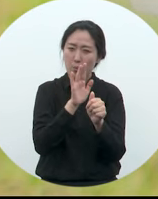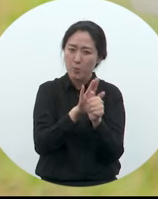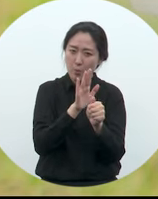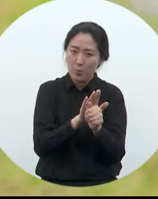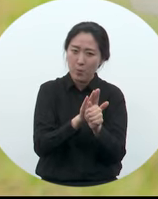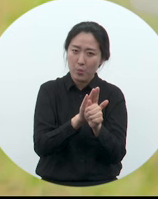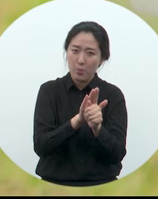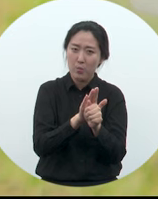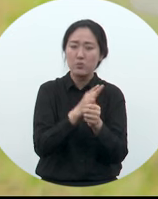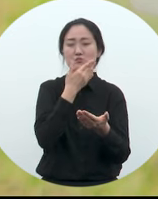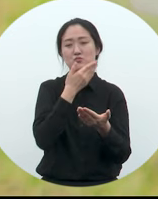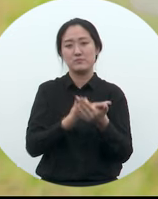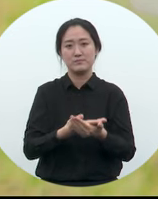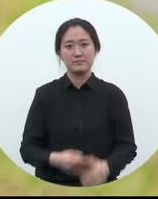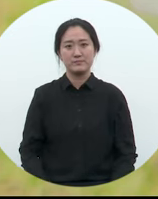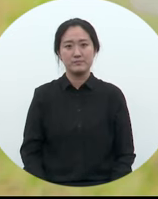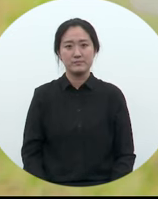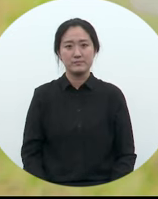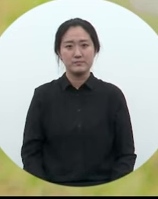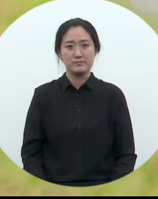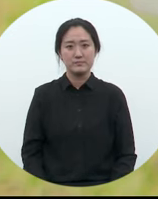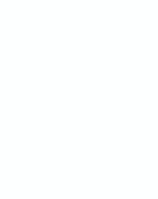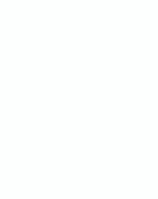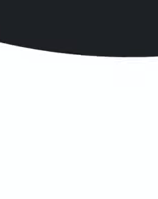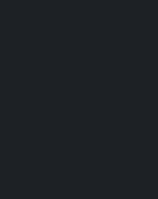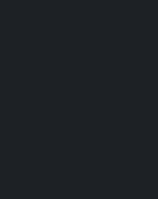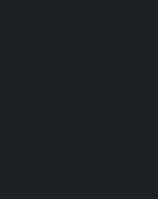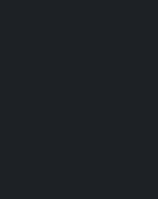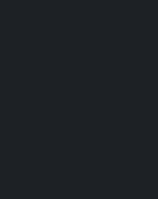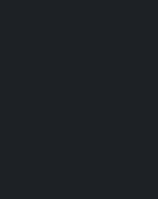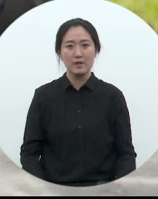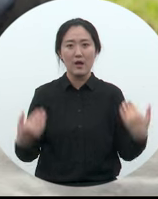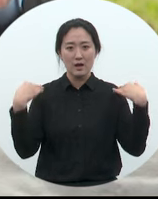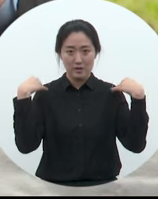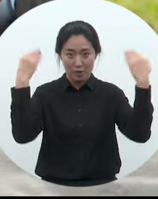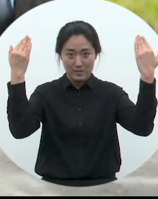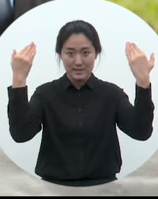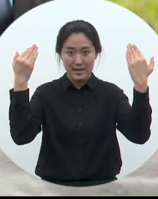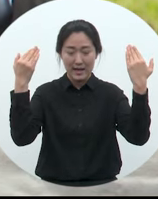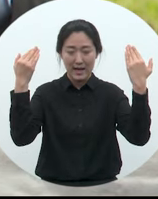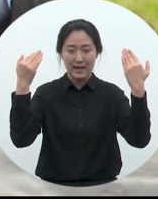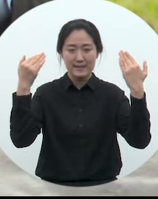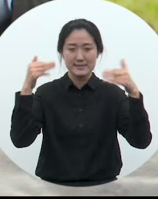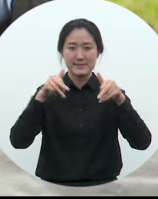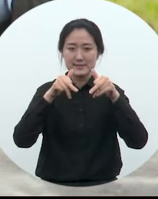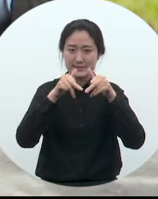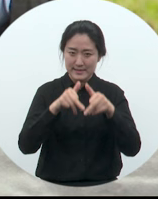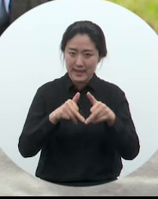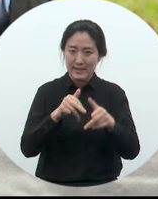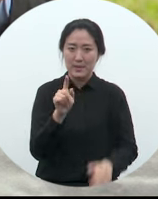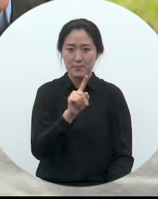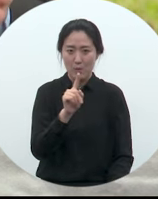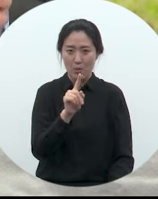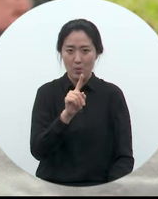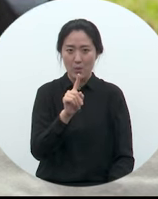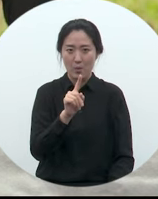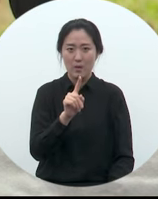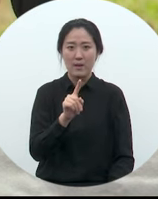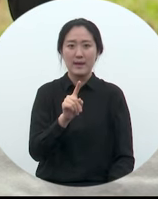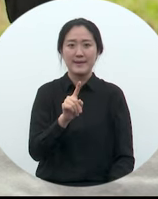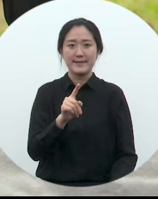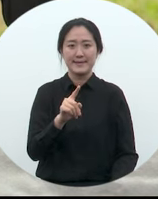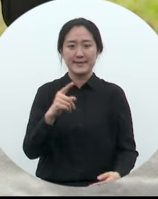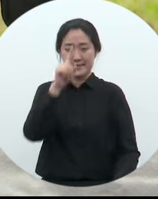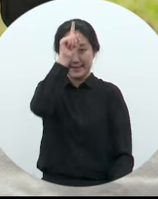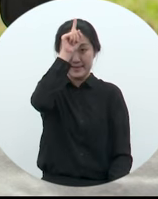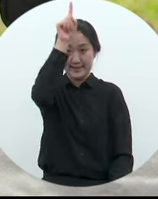요법을 하는 것이 중요하다는 말씀을 드리겠습니다. 어떤 부분이 성장 장애로 진단을 되는지.